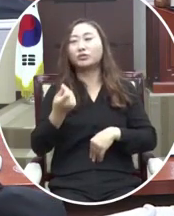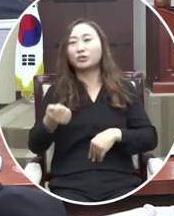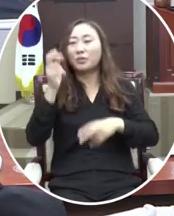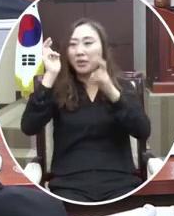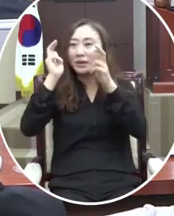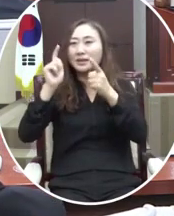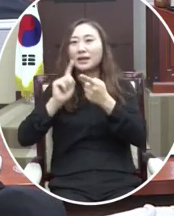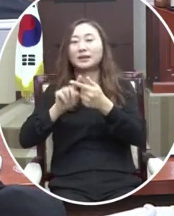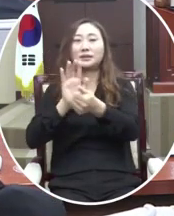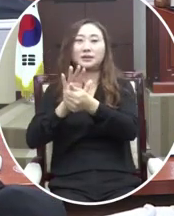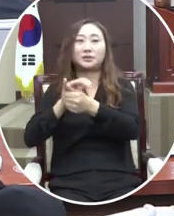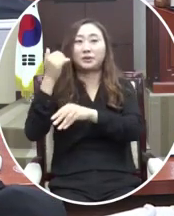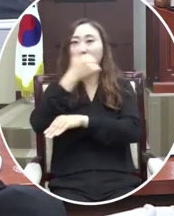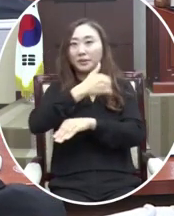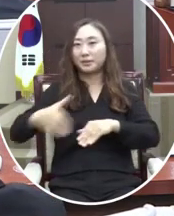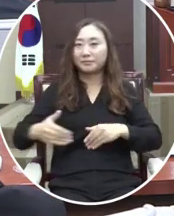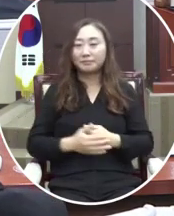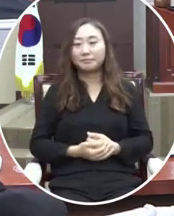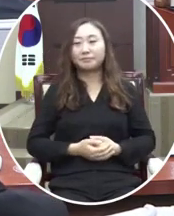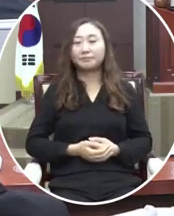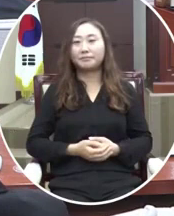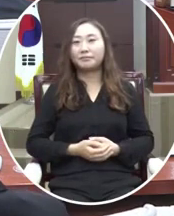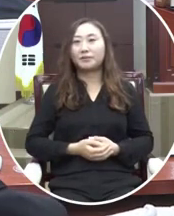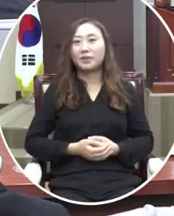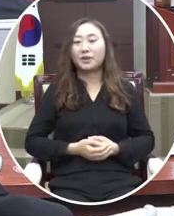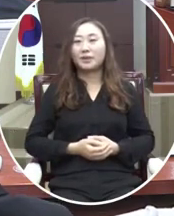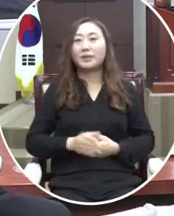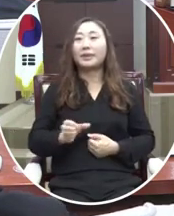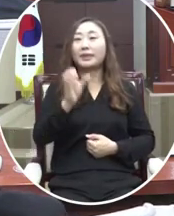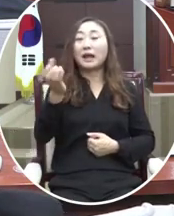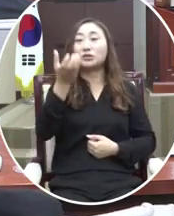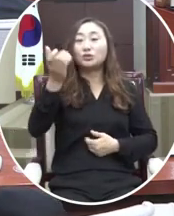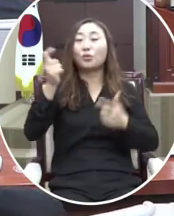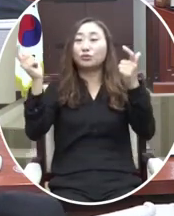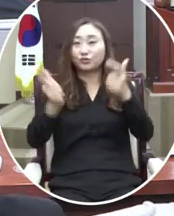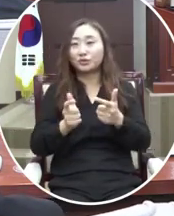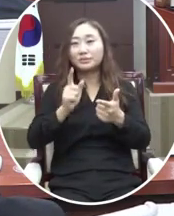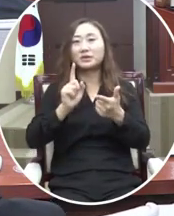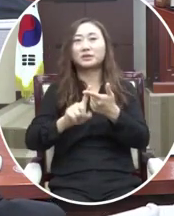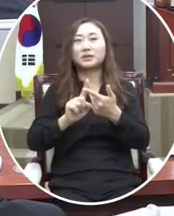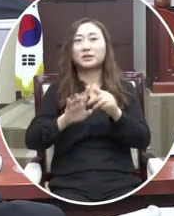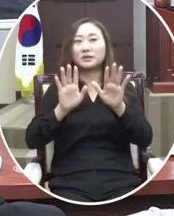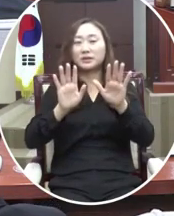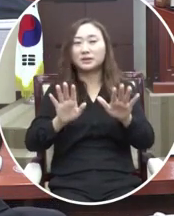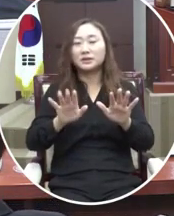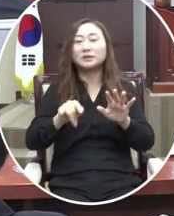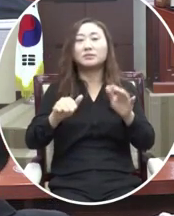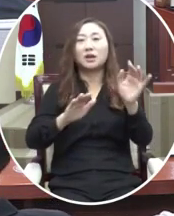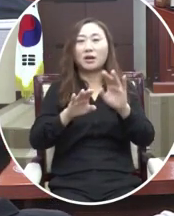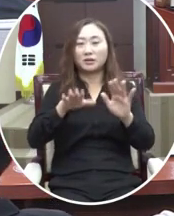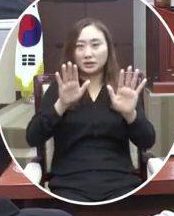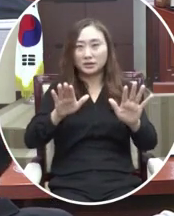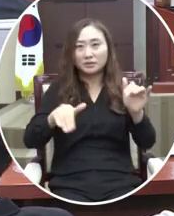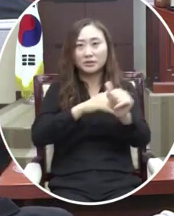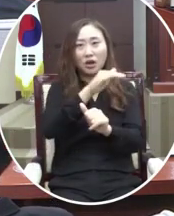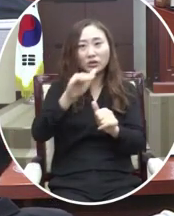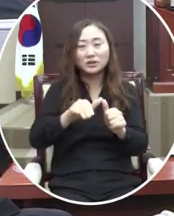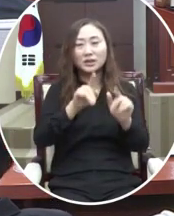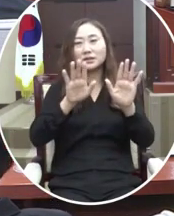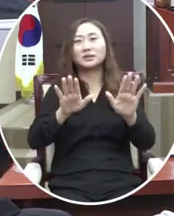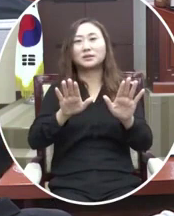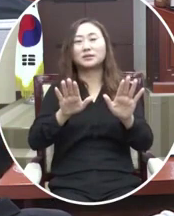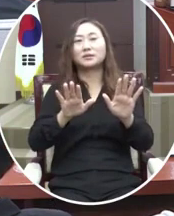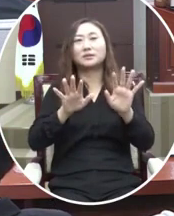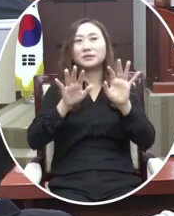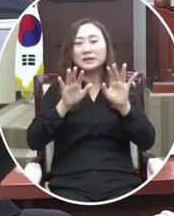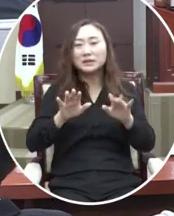있는 소상공인들을 지원하도록 하겠습니다 탄소 립은 더 이상 미래 세대가 아닌 현재의 기후위기 시대를 살고